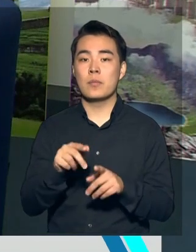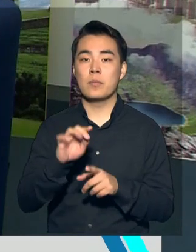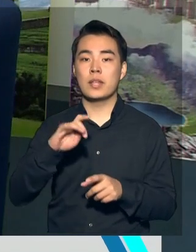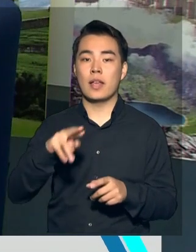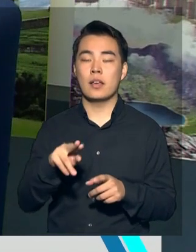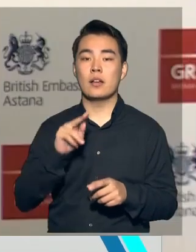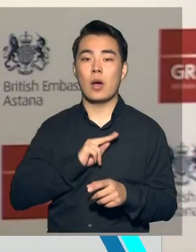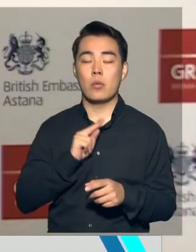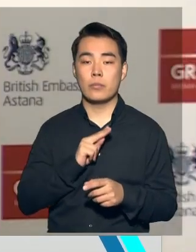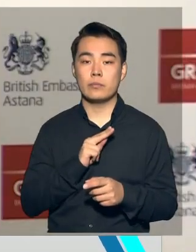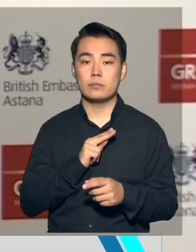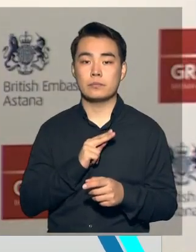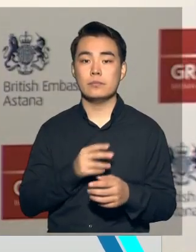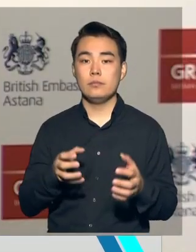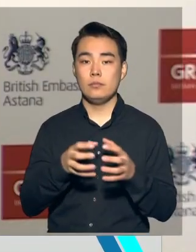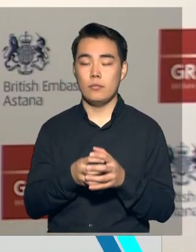Британскими коллегами